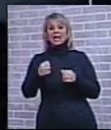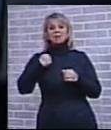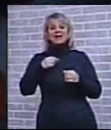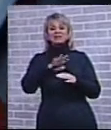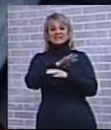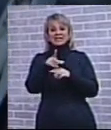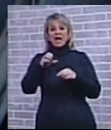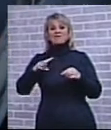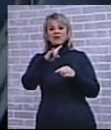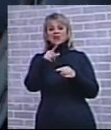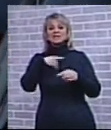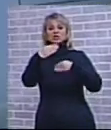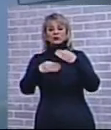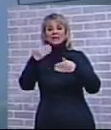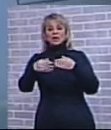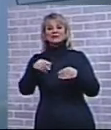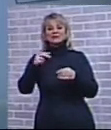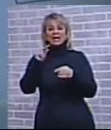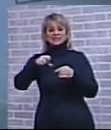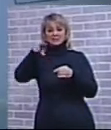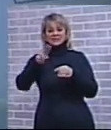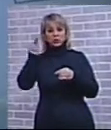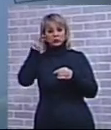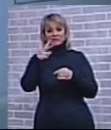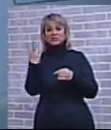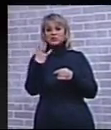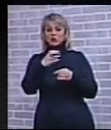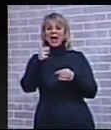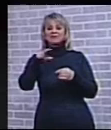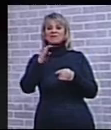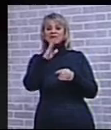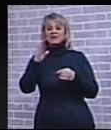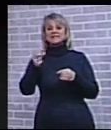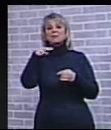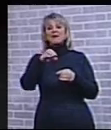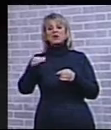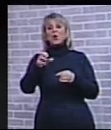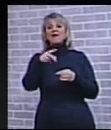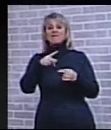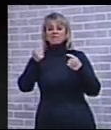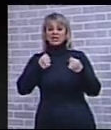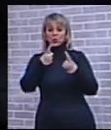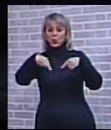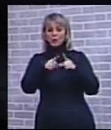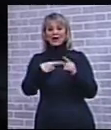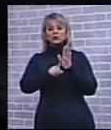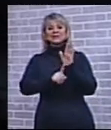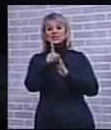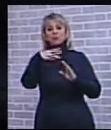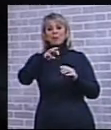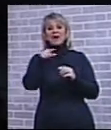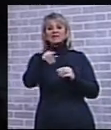Боевые стрельбы авиации – очередной этап тактического учения 4-й армии ВВС и ПВО Южного военного округа, которое началось в